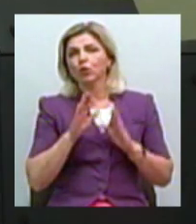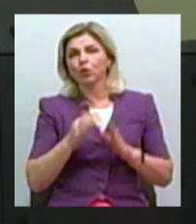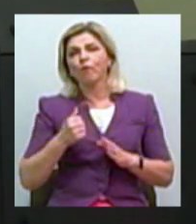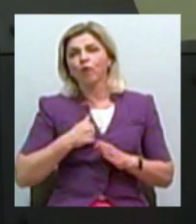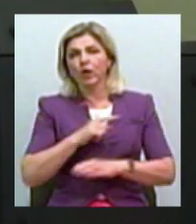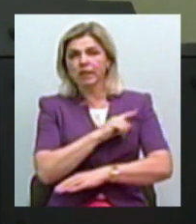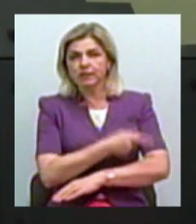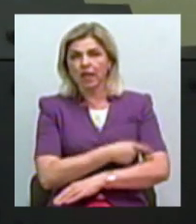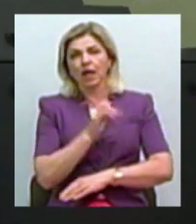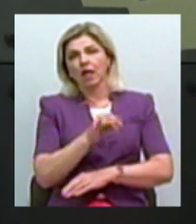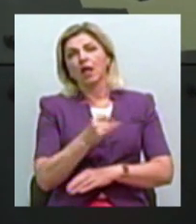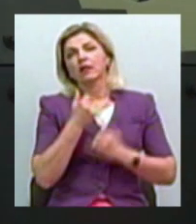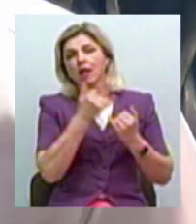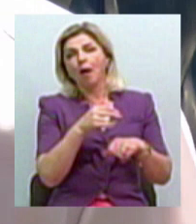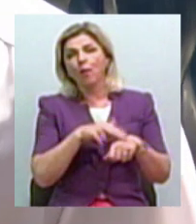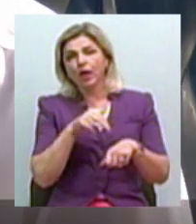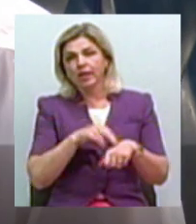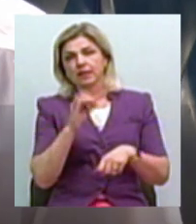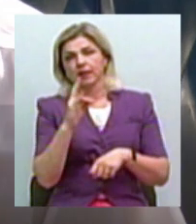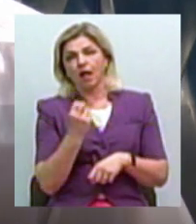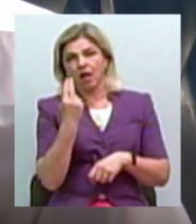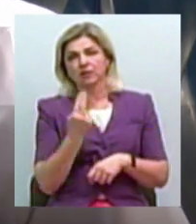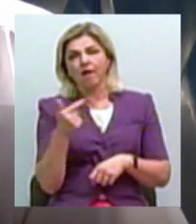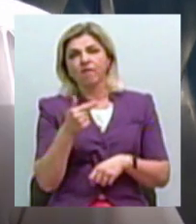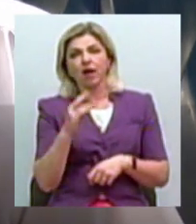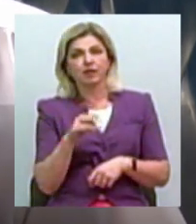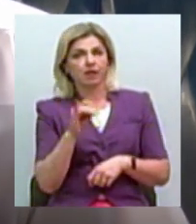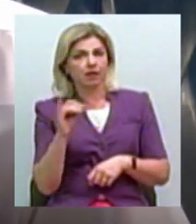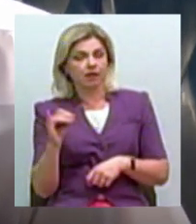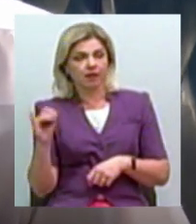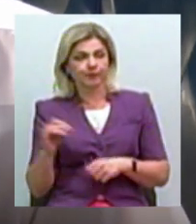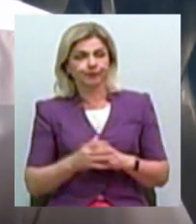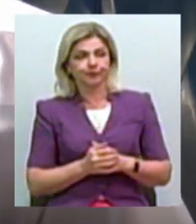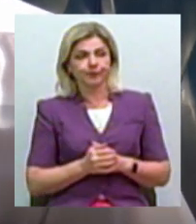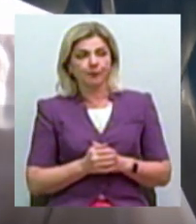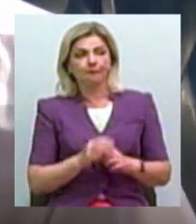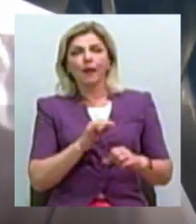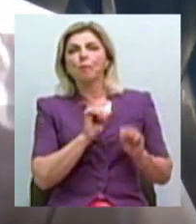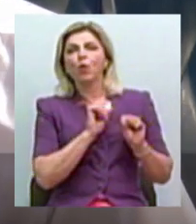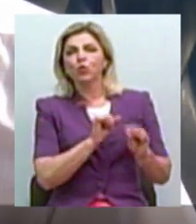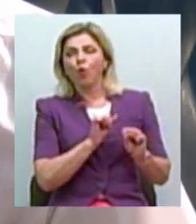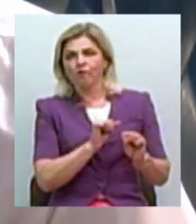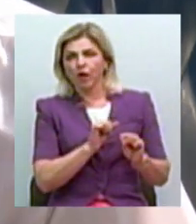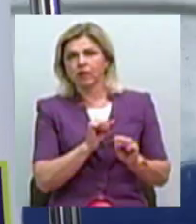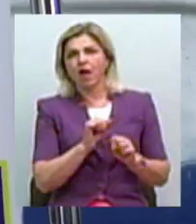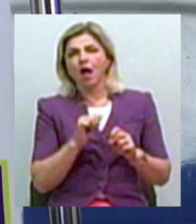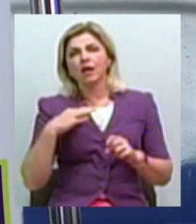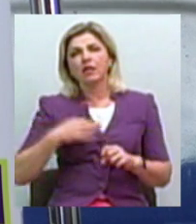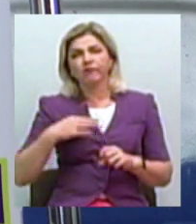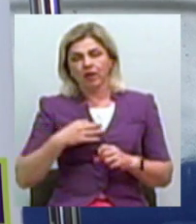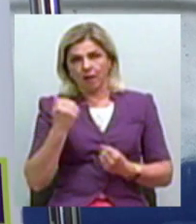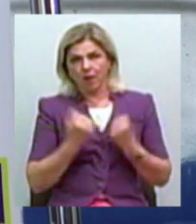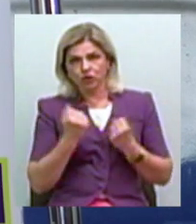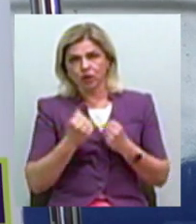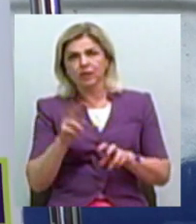для поліції та Національної гвардії. Перший зразок БРМ «Мангуст» – це броньована розвідувальна машина